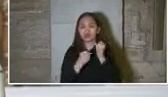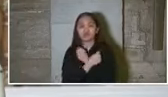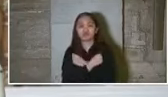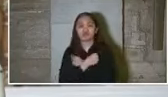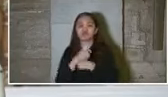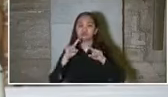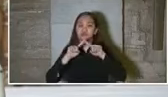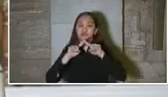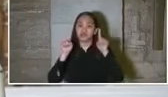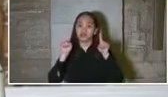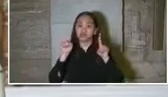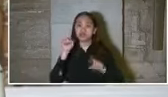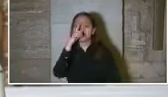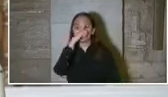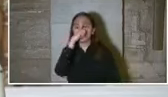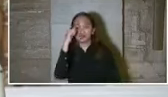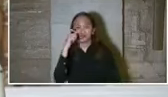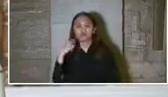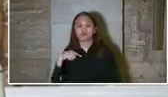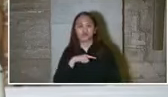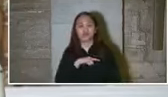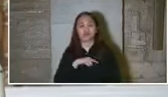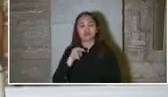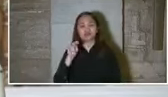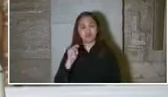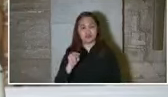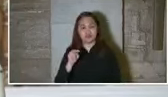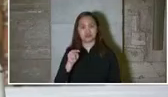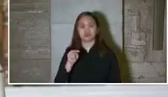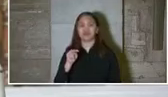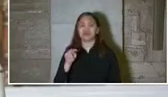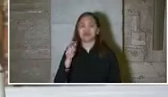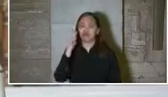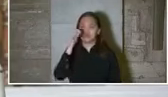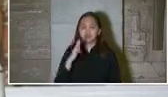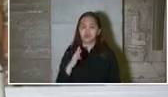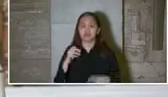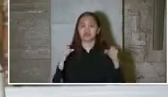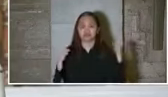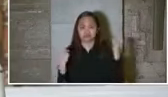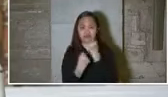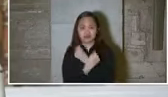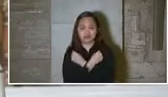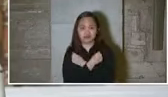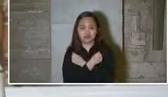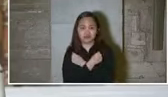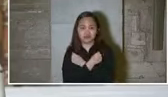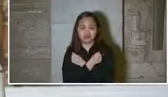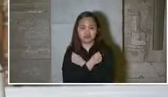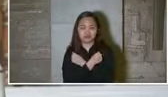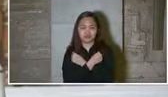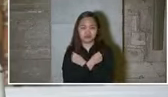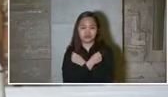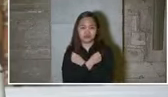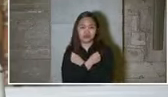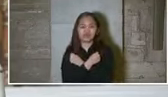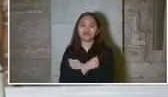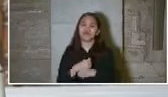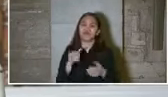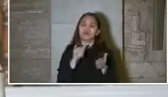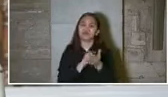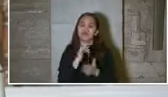kundi dahil kailangan natin ang kanyang pagmamahal. That is why